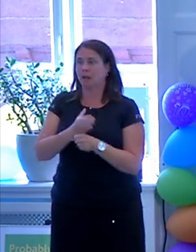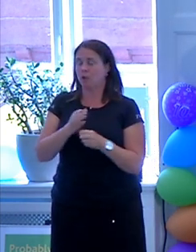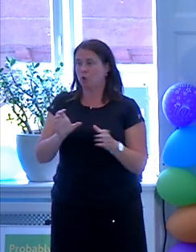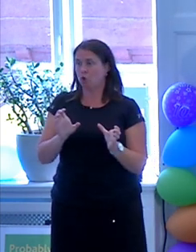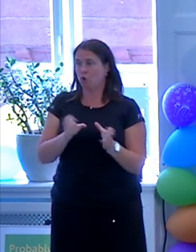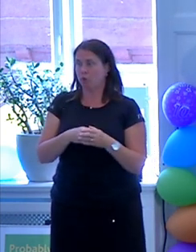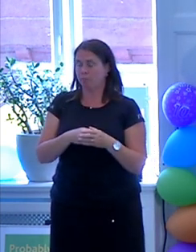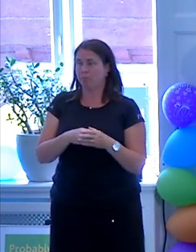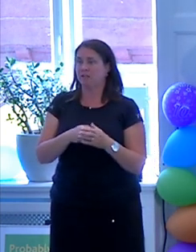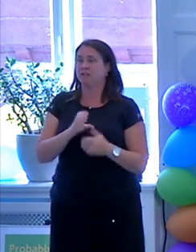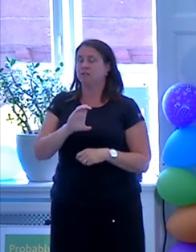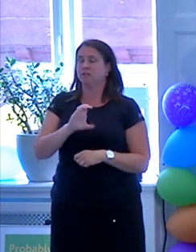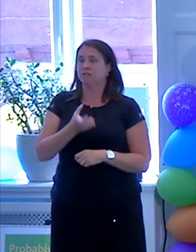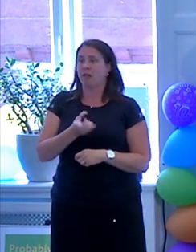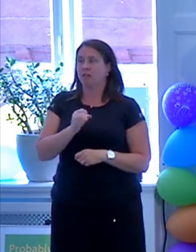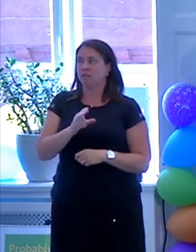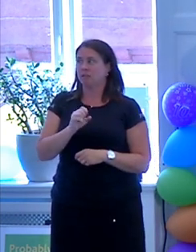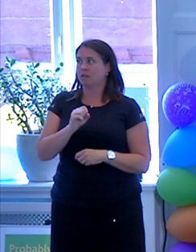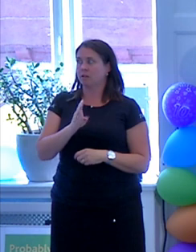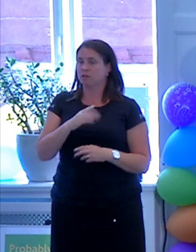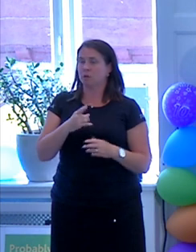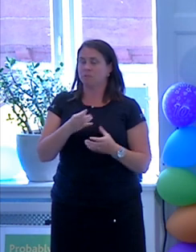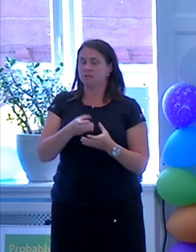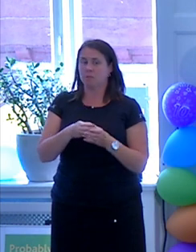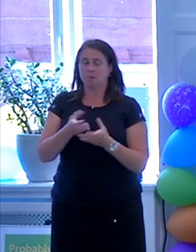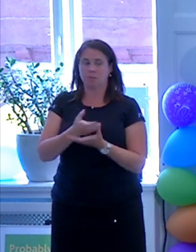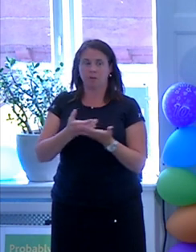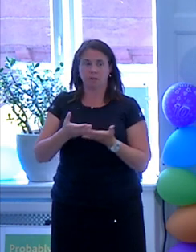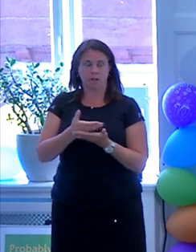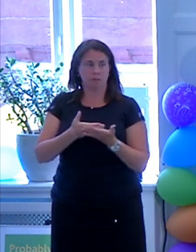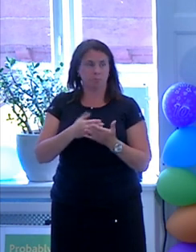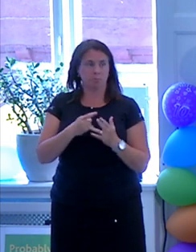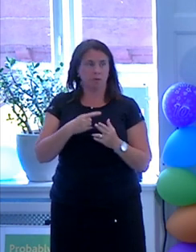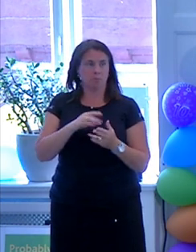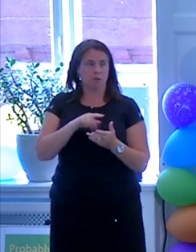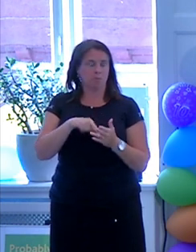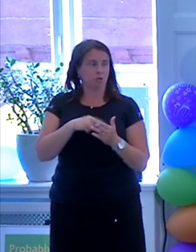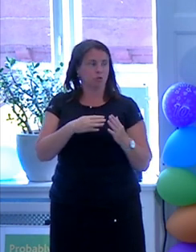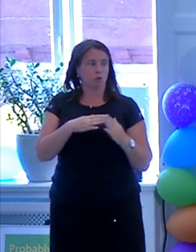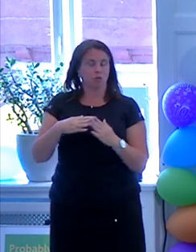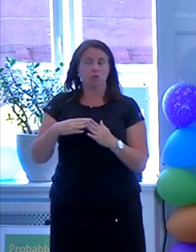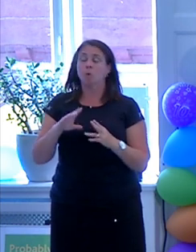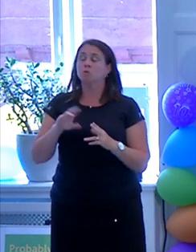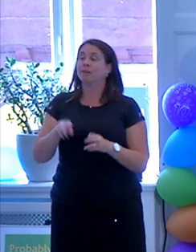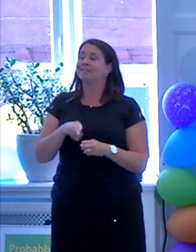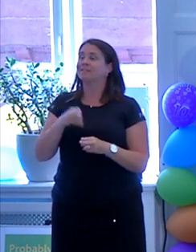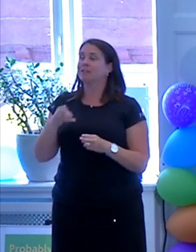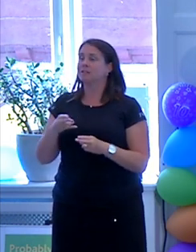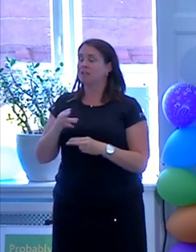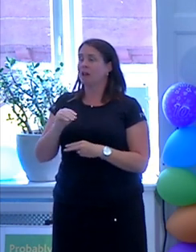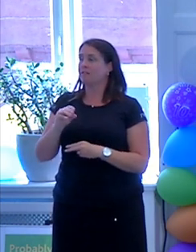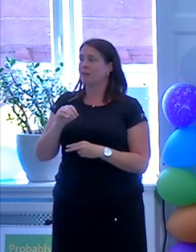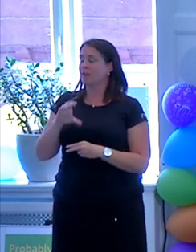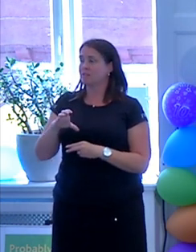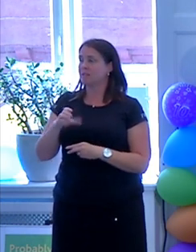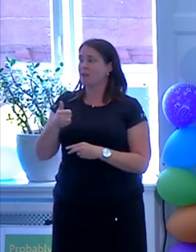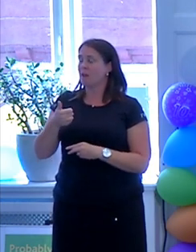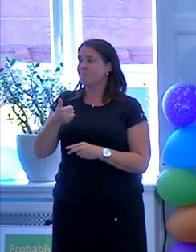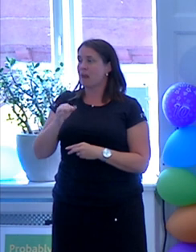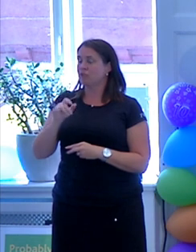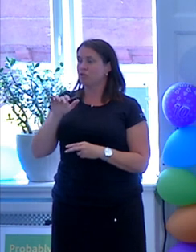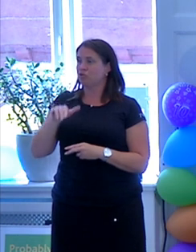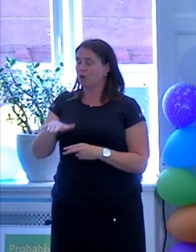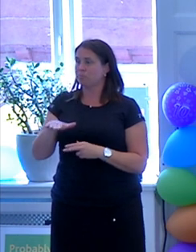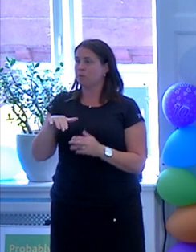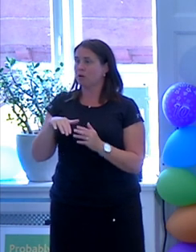Malmö stads arbetsmarknadsavdelning. Och så har vi nästa här, Andreas Bergström som kommer från